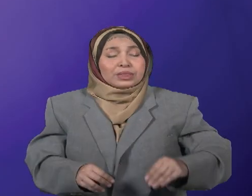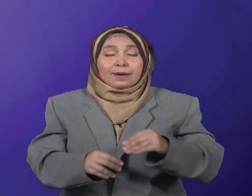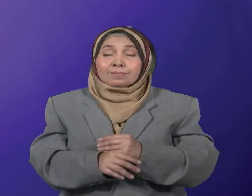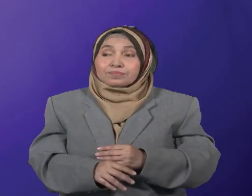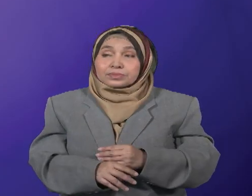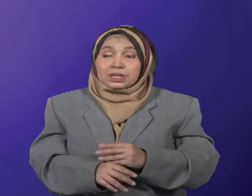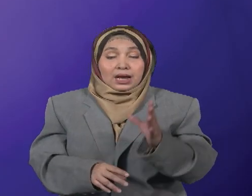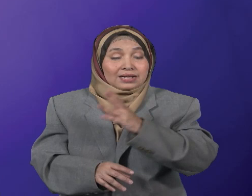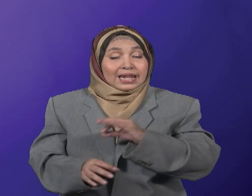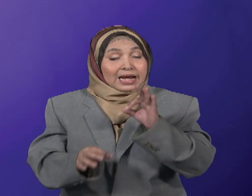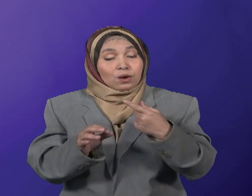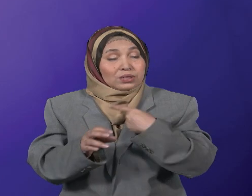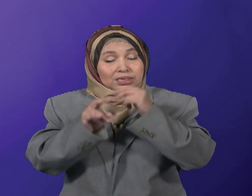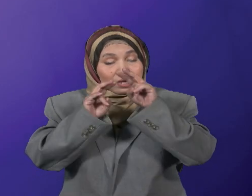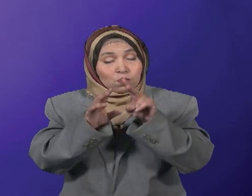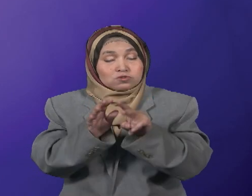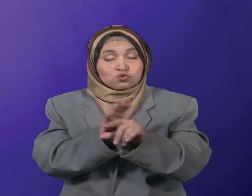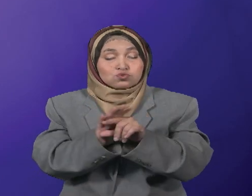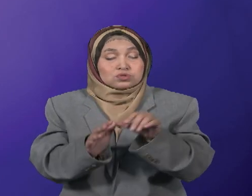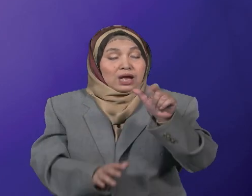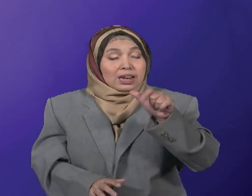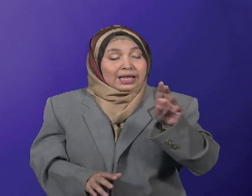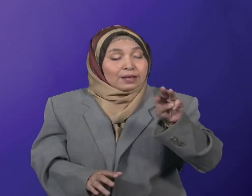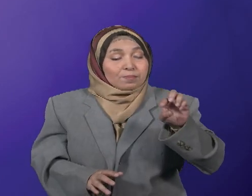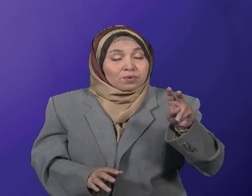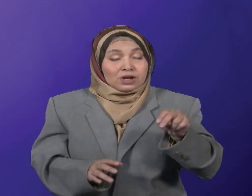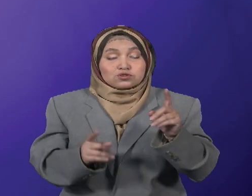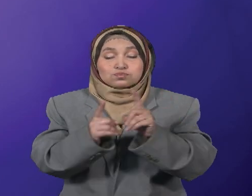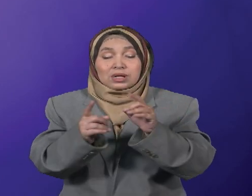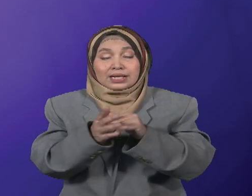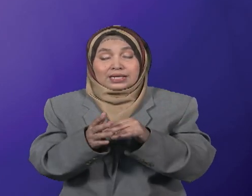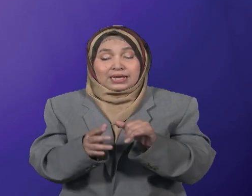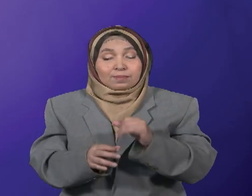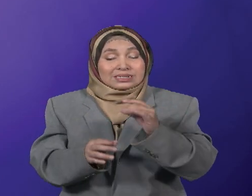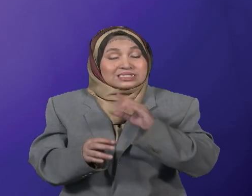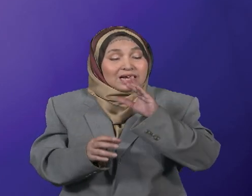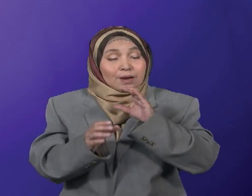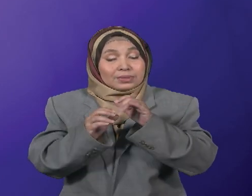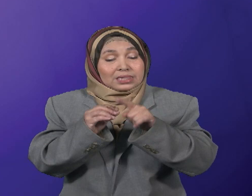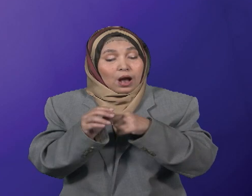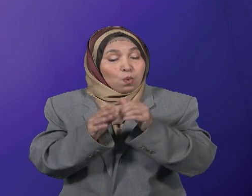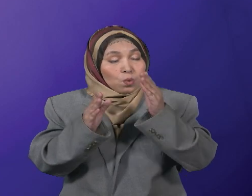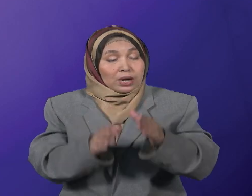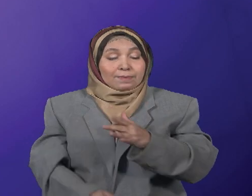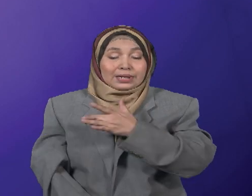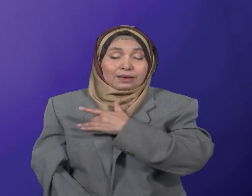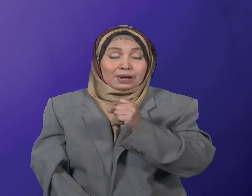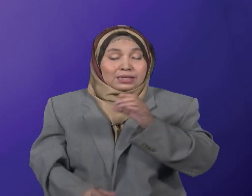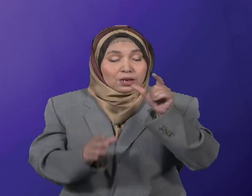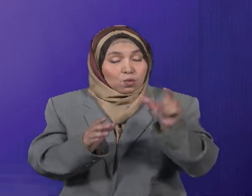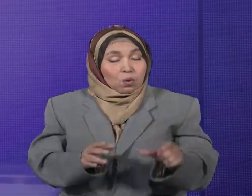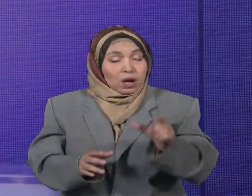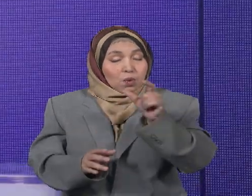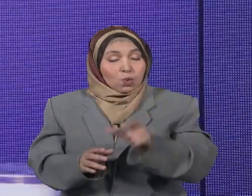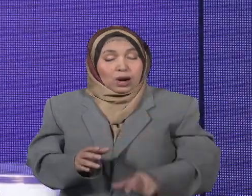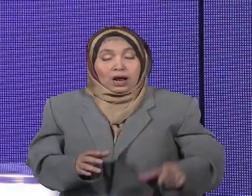membinasakan. Dan kalau kita tengok dalam surah Ali Imran nanti, jumpa sekali lagi, Ustaz, ya. Di situ Allah cakap tentang orang beriman dan orang yang kafir.